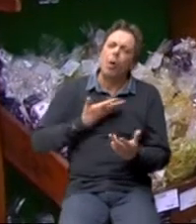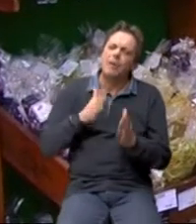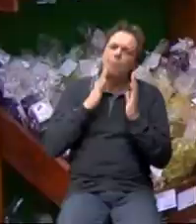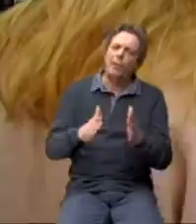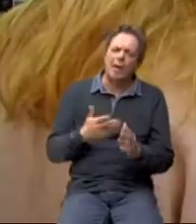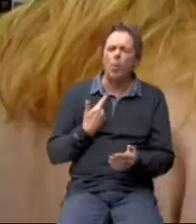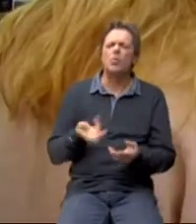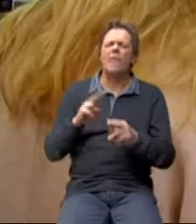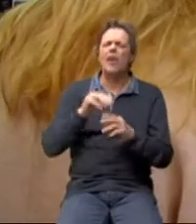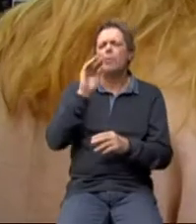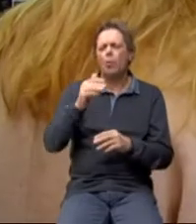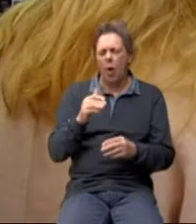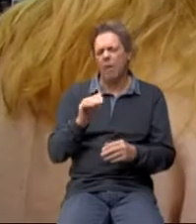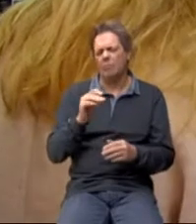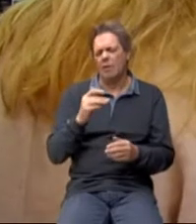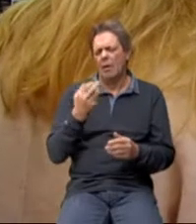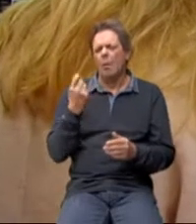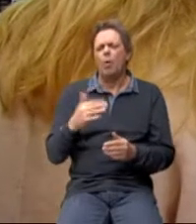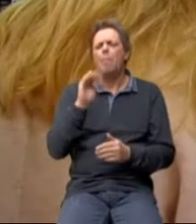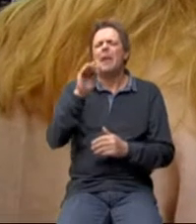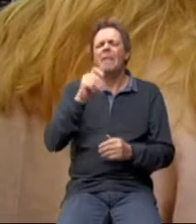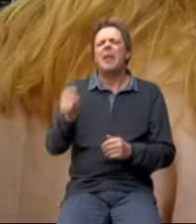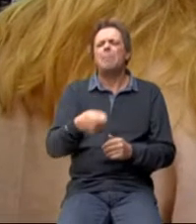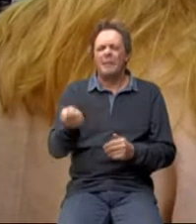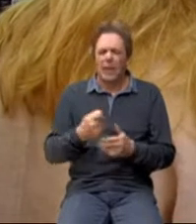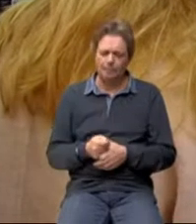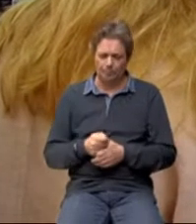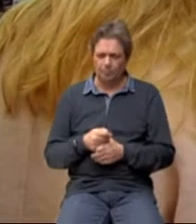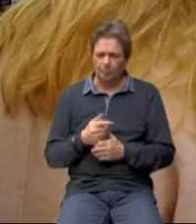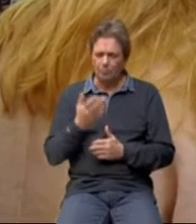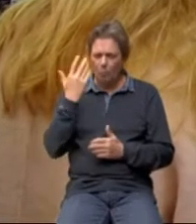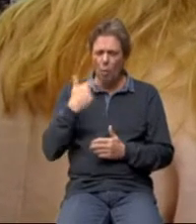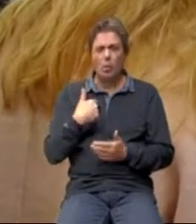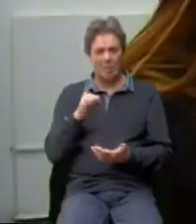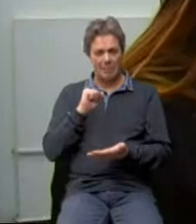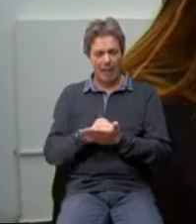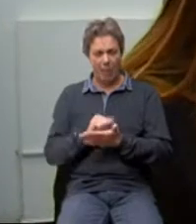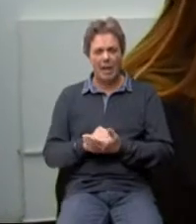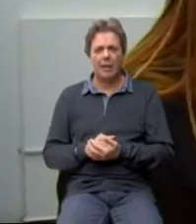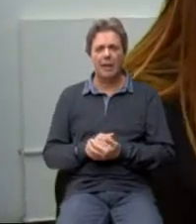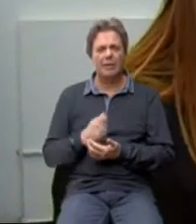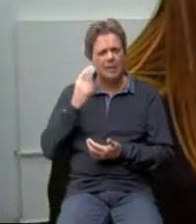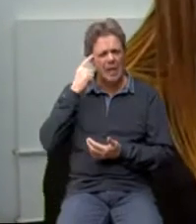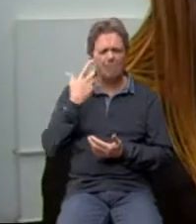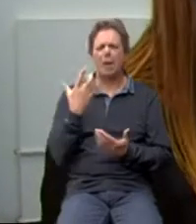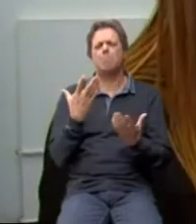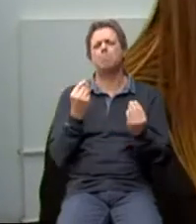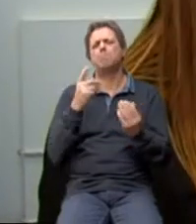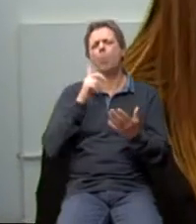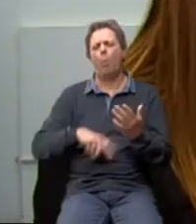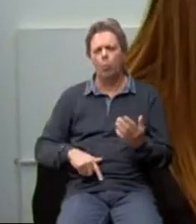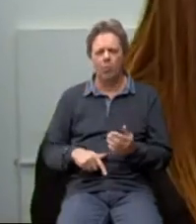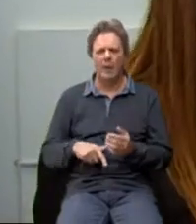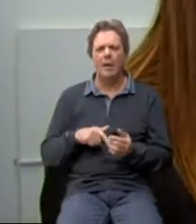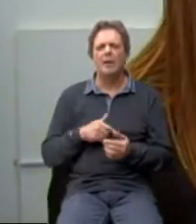broj prijavljenih prevara raznih ekoproizvođača. S obzirom da sam i sama novinarka, znam da često